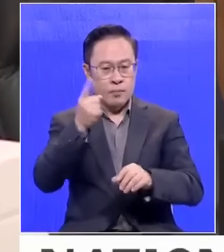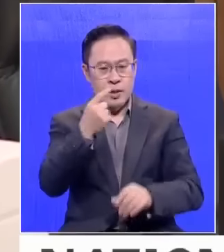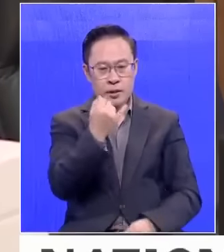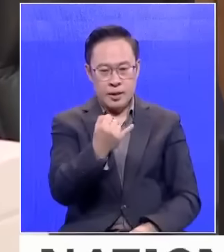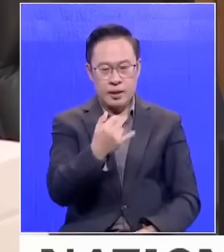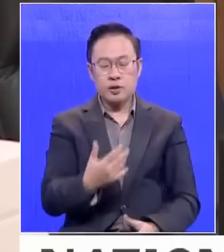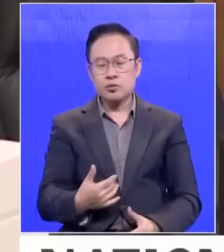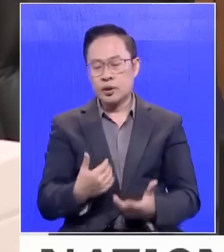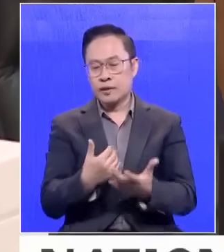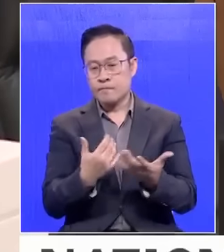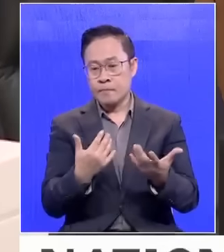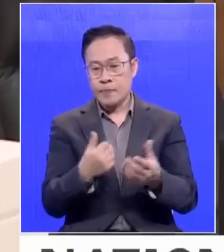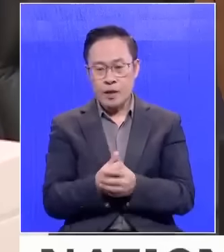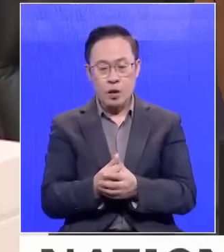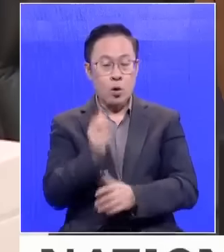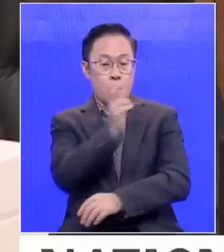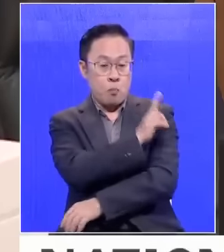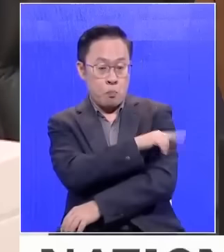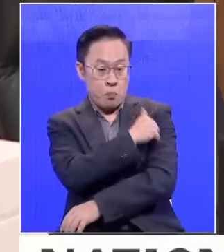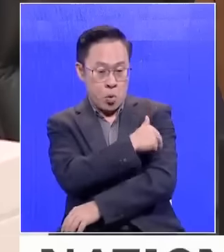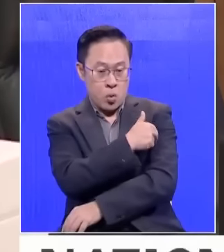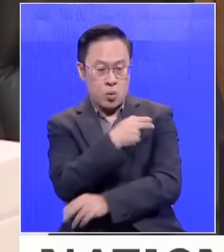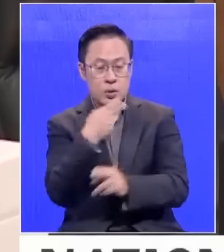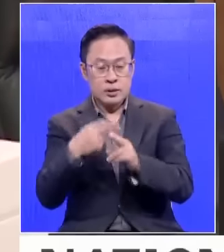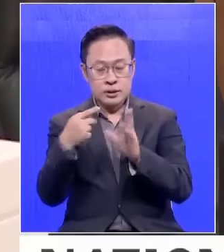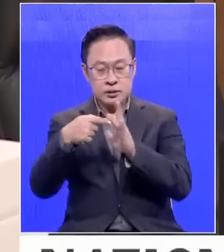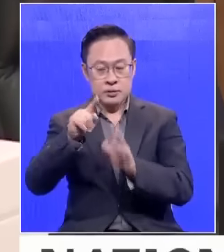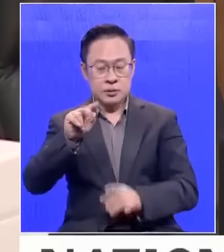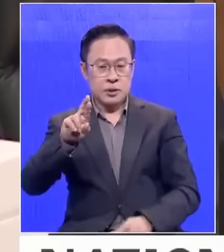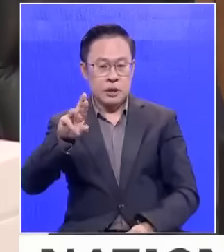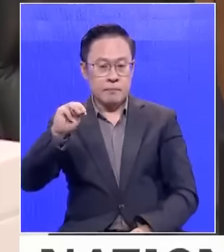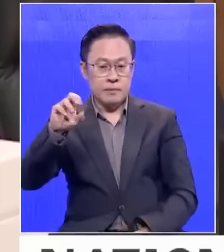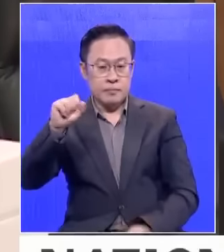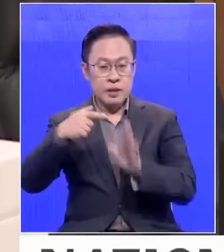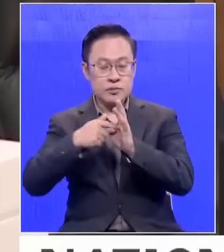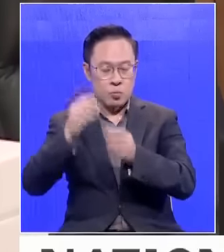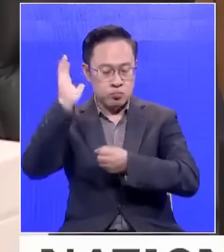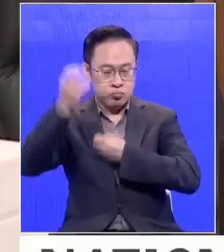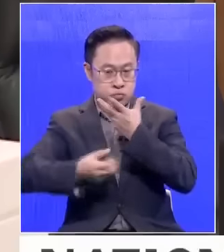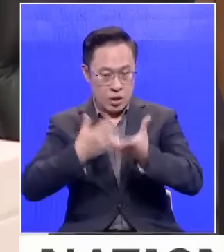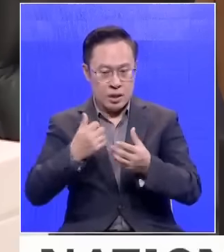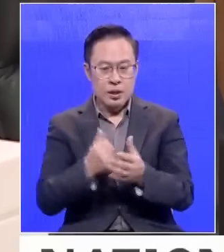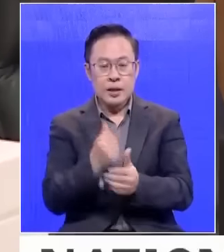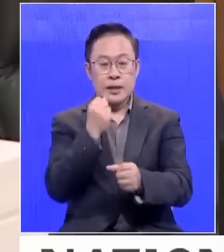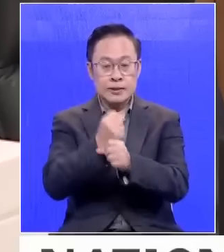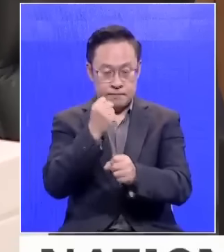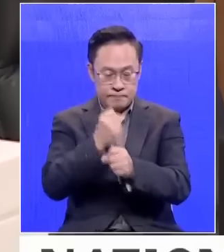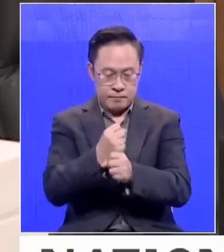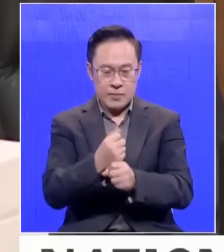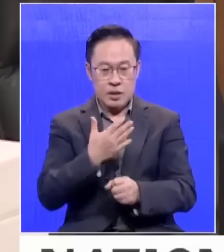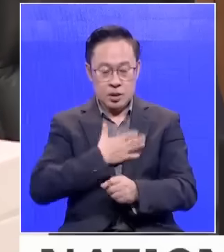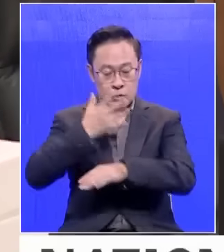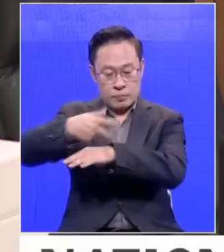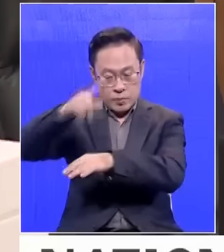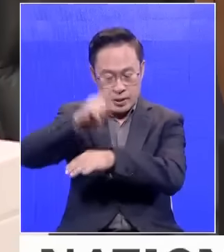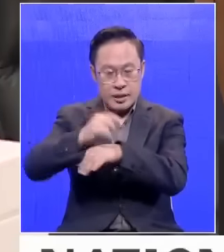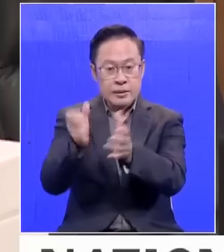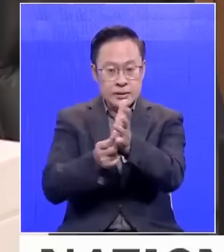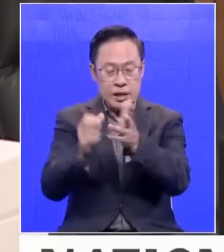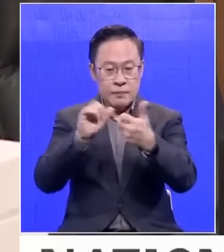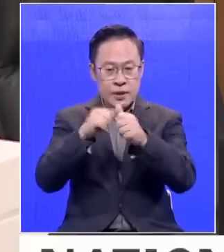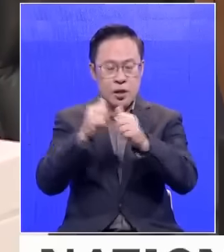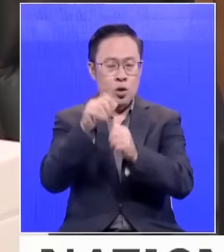สาแก้ไขภาพลักษณ์ด้านลบของสมาชิกวุฒิสภานะครับซึ่งหากมีการกลัดกระดุมเม็ดแรกในการความเป็นกลางที่เป็นอิสระ